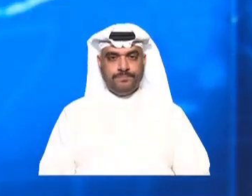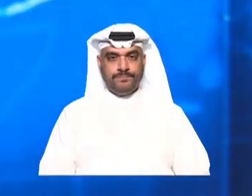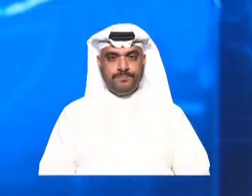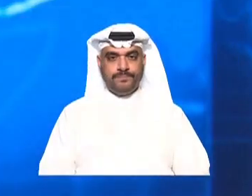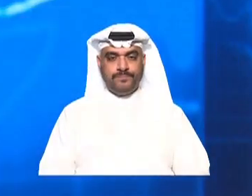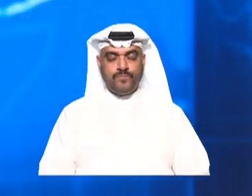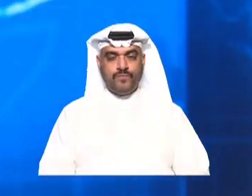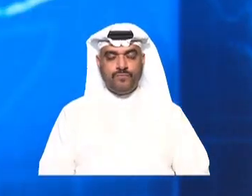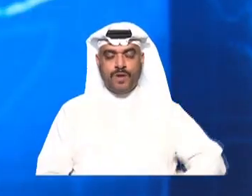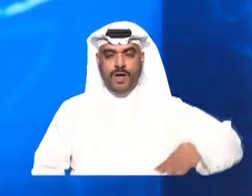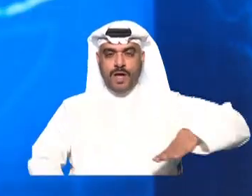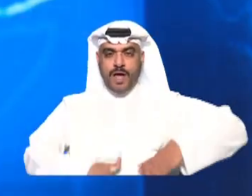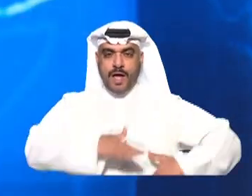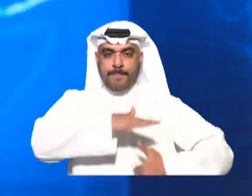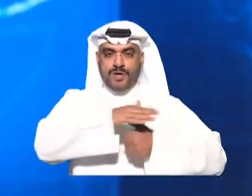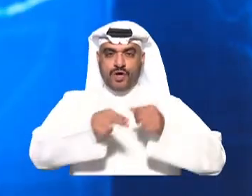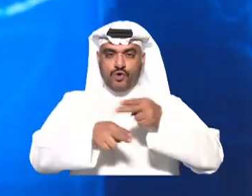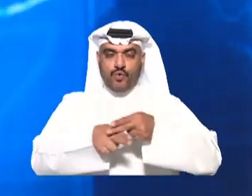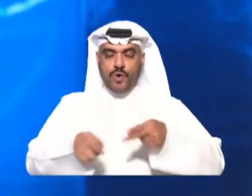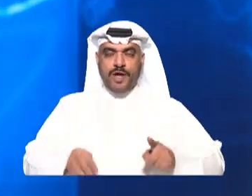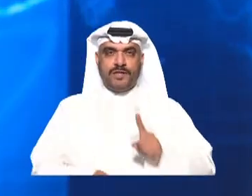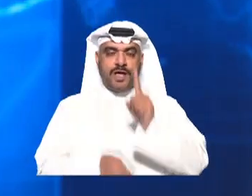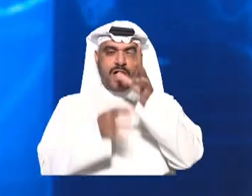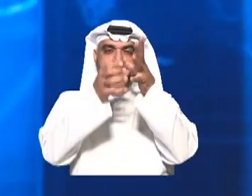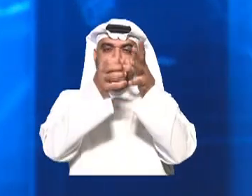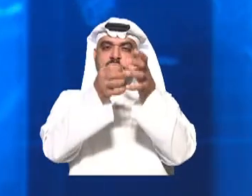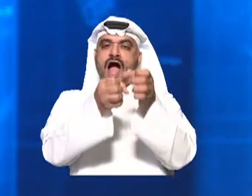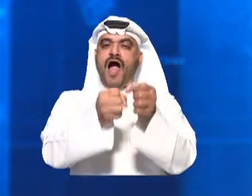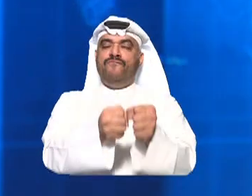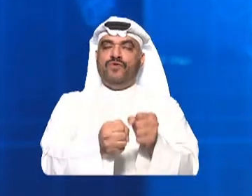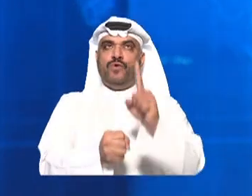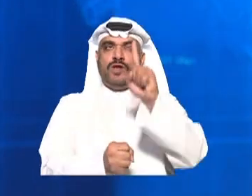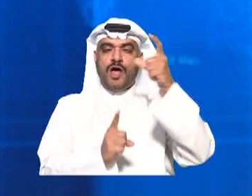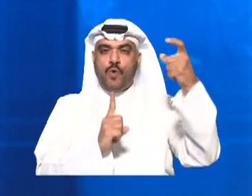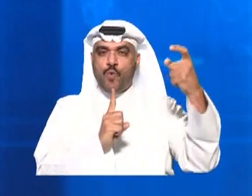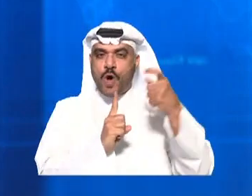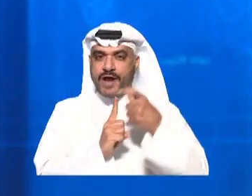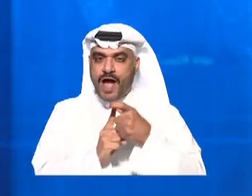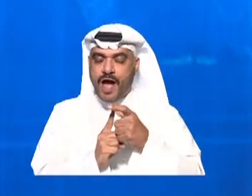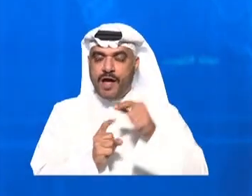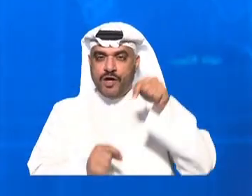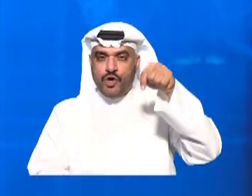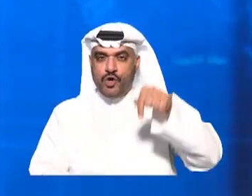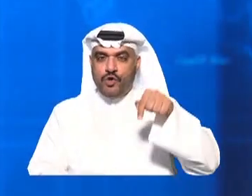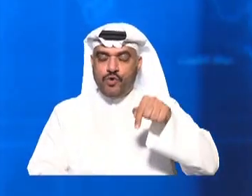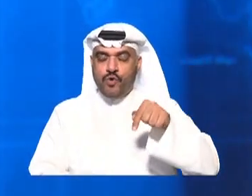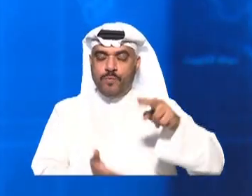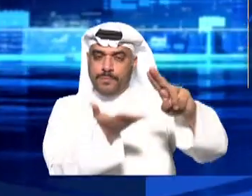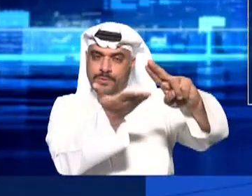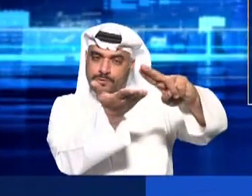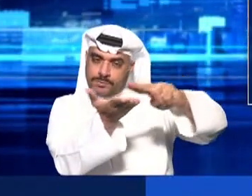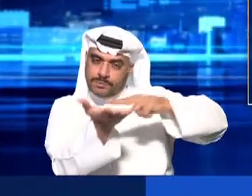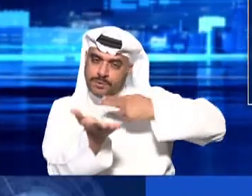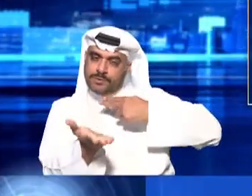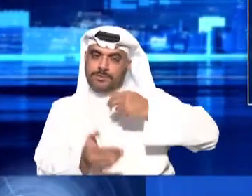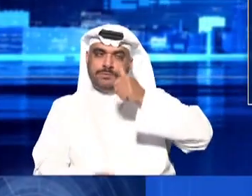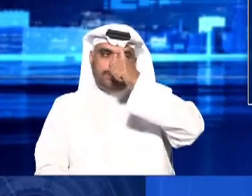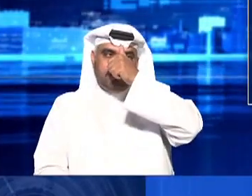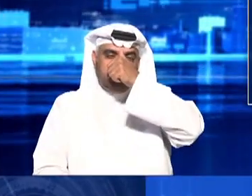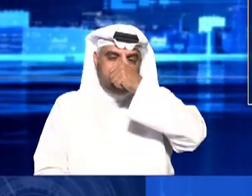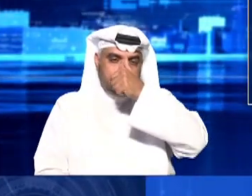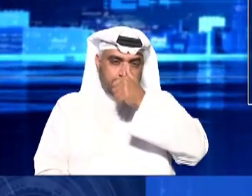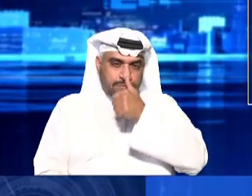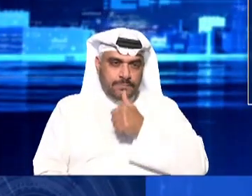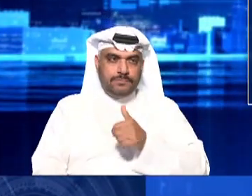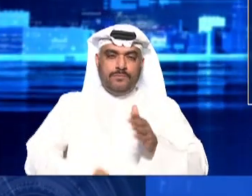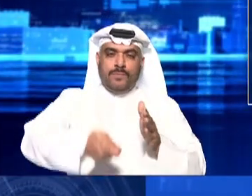تلقى حضرة صاحب السمو أمير البلاد الشيخ نواف الأحمد الجابر الصباح حفظه الله ورعاه رسالة تعزية بوفاة المغفور له